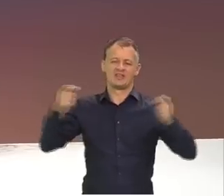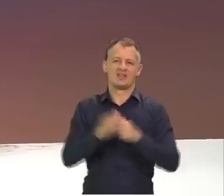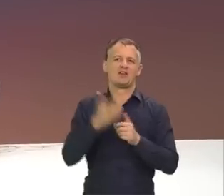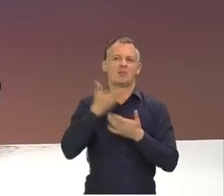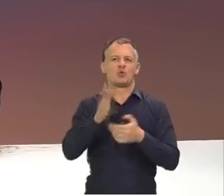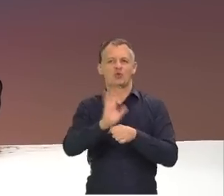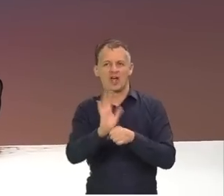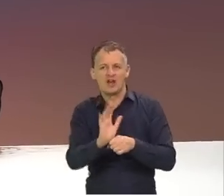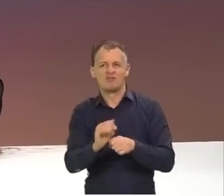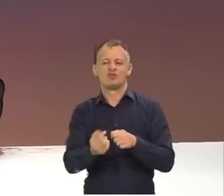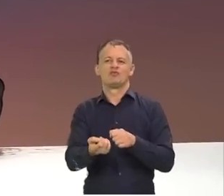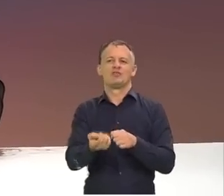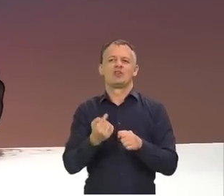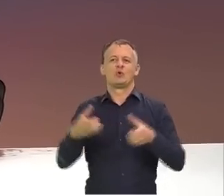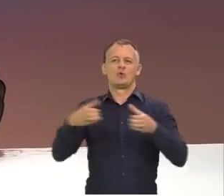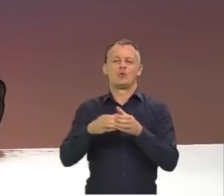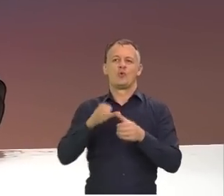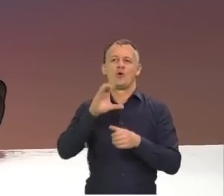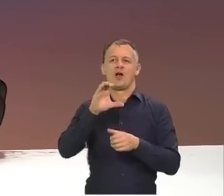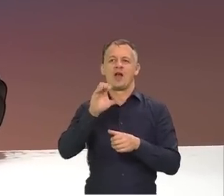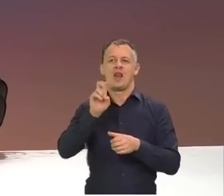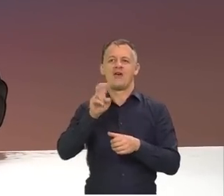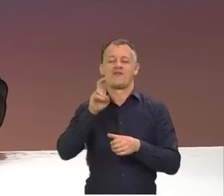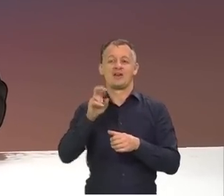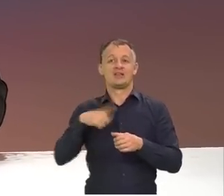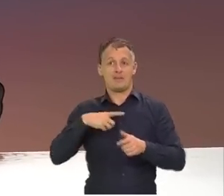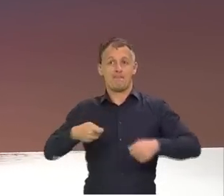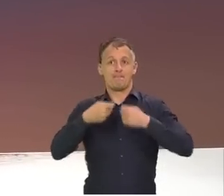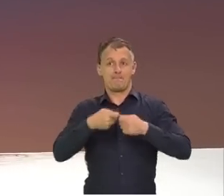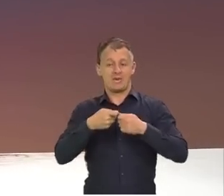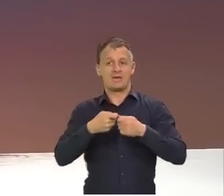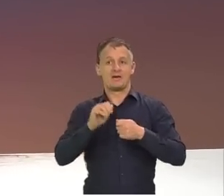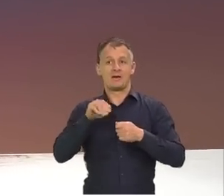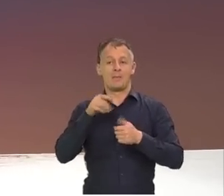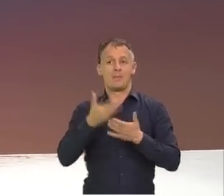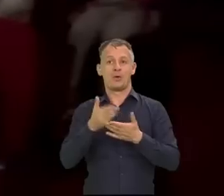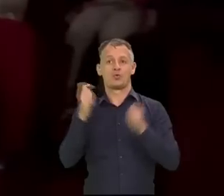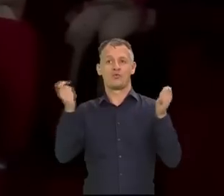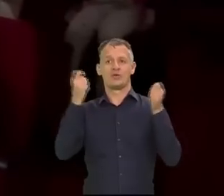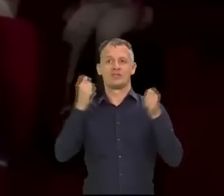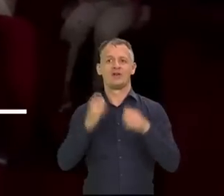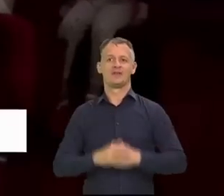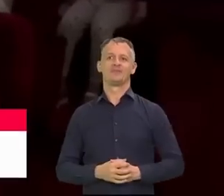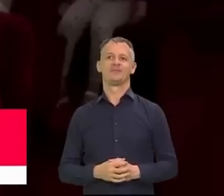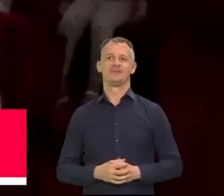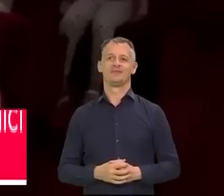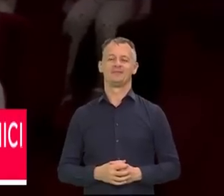de televiziune din grupul Clever, este partener media în cadrul festivalului.